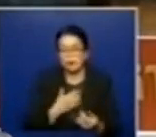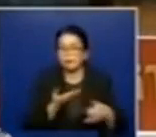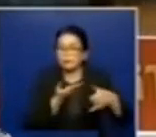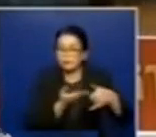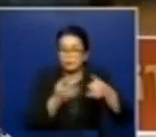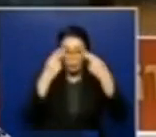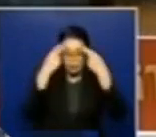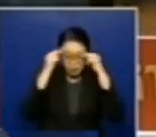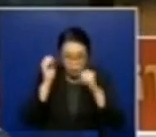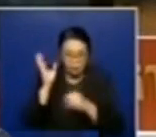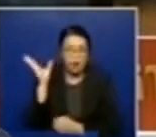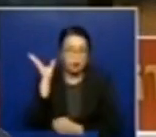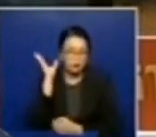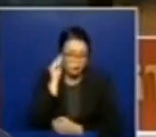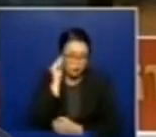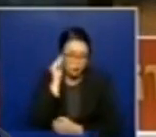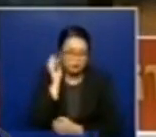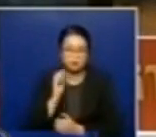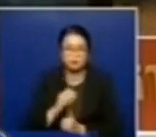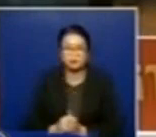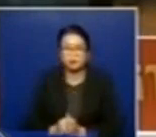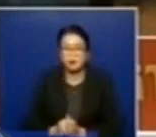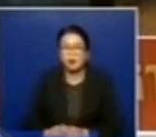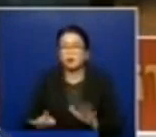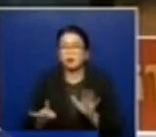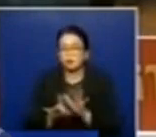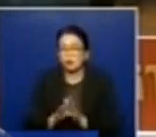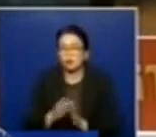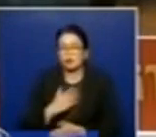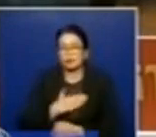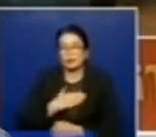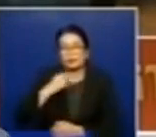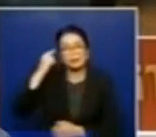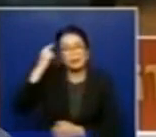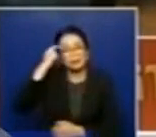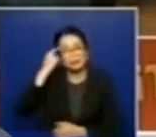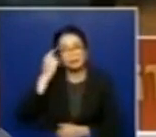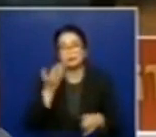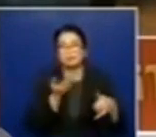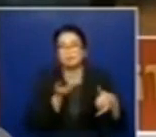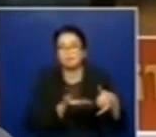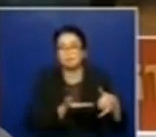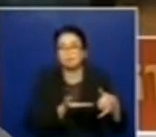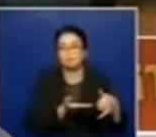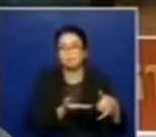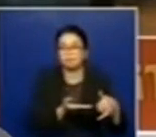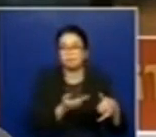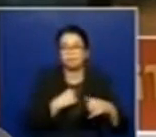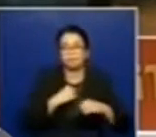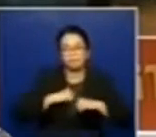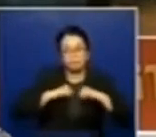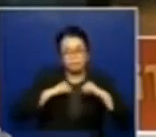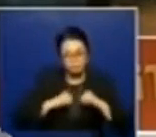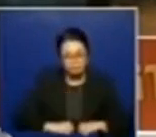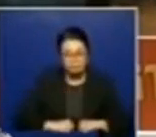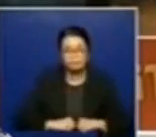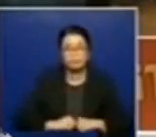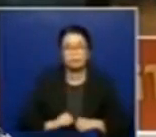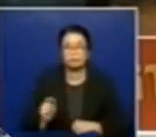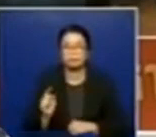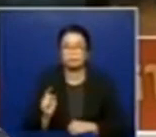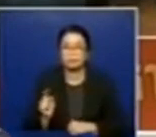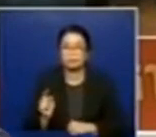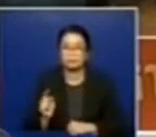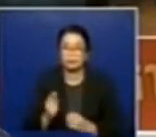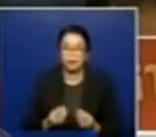คือพลเอกชวลิตยงใจยุทธซึ่งเป็นนายกรัฐมนตรีเมื่อปี2539ก็ได้มีการประกาศว่า